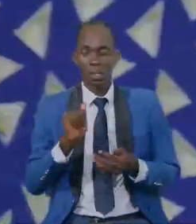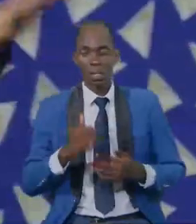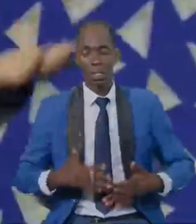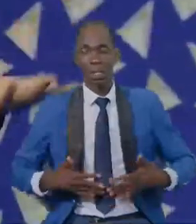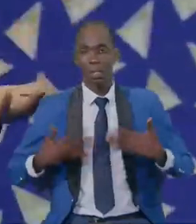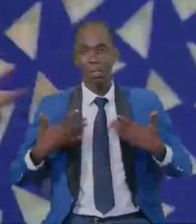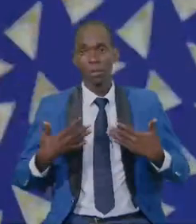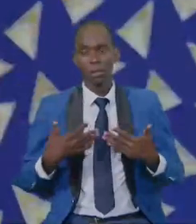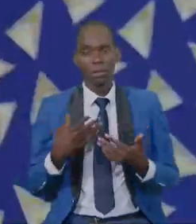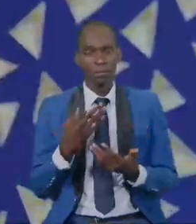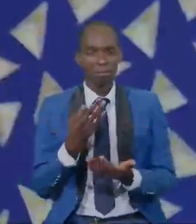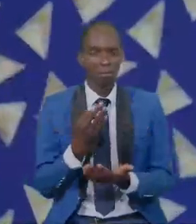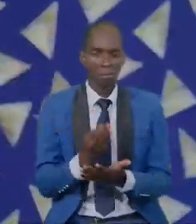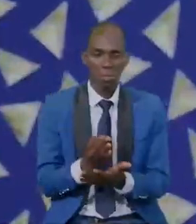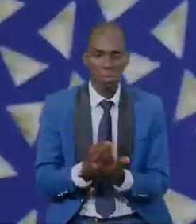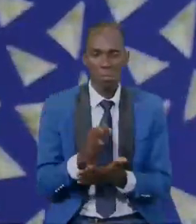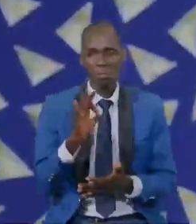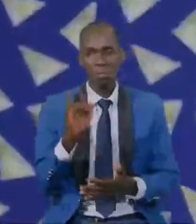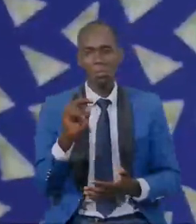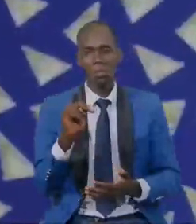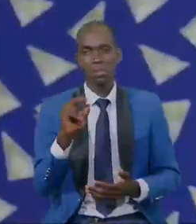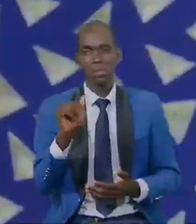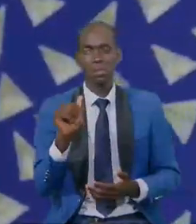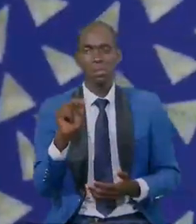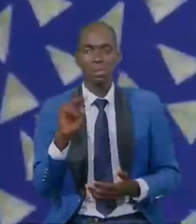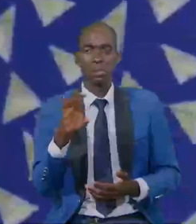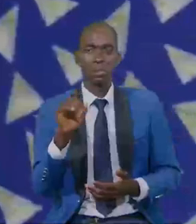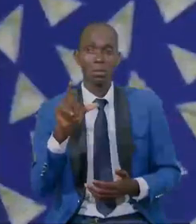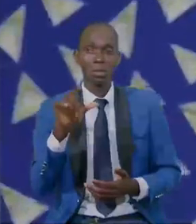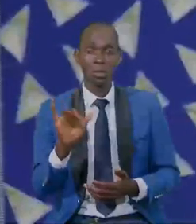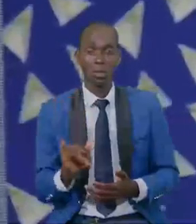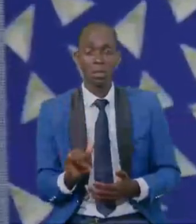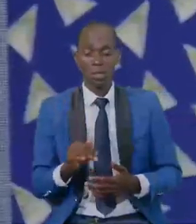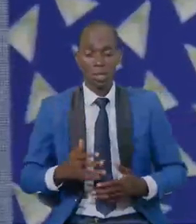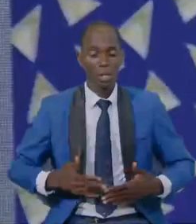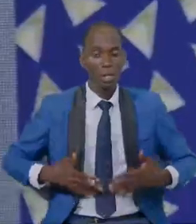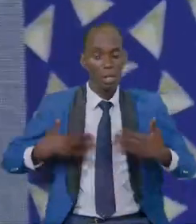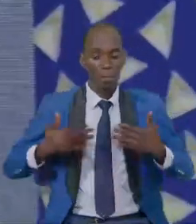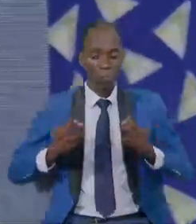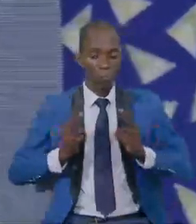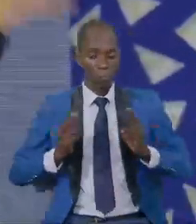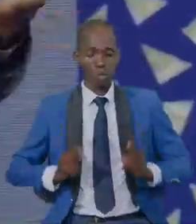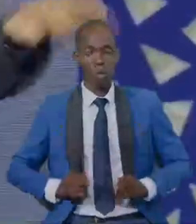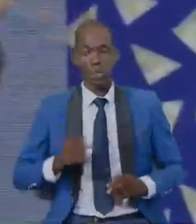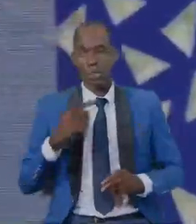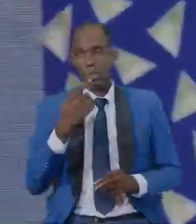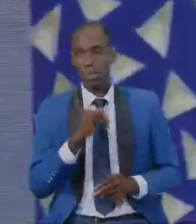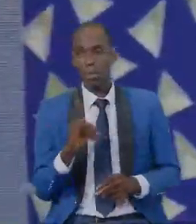vie. Financièrement parlant. Dans la vie. Humainement parlant.